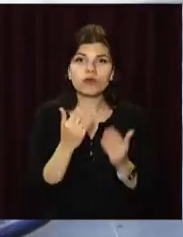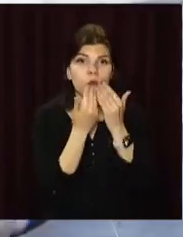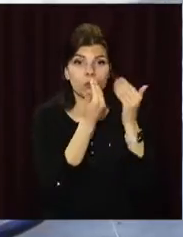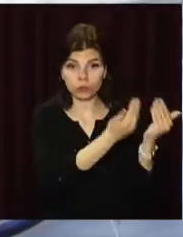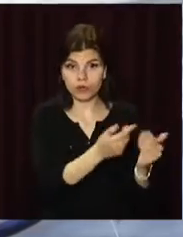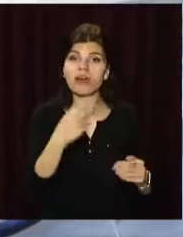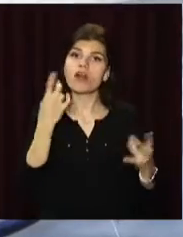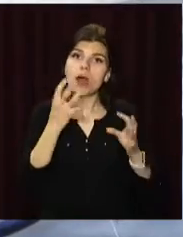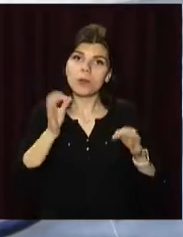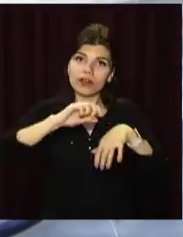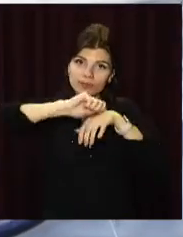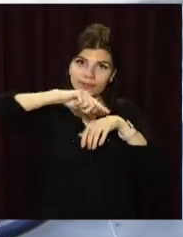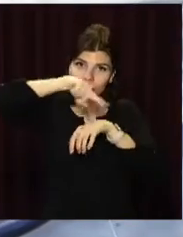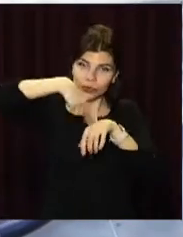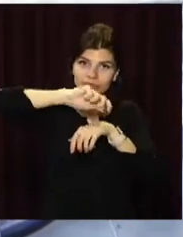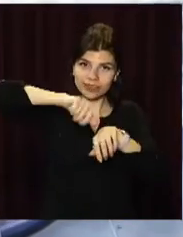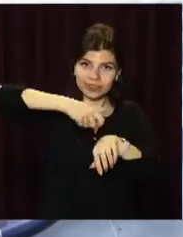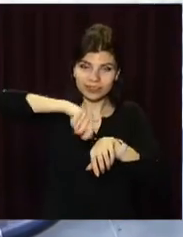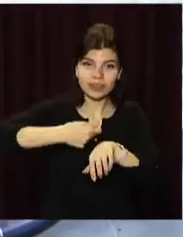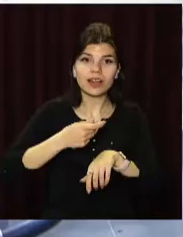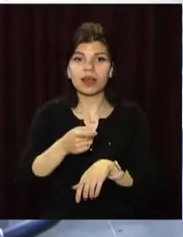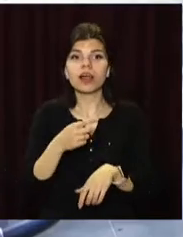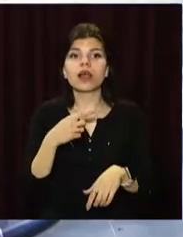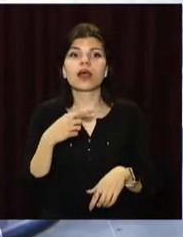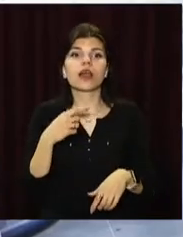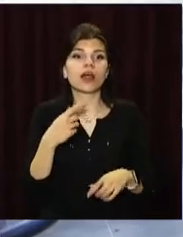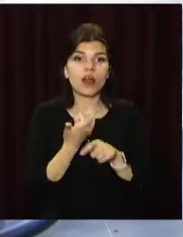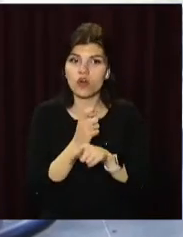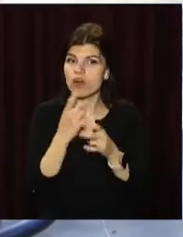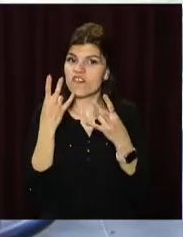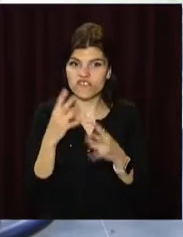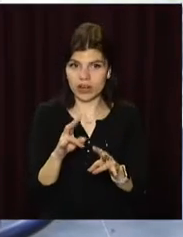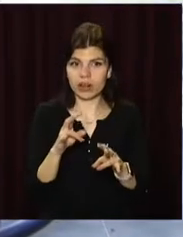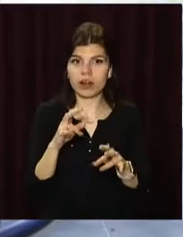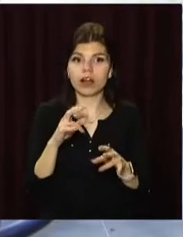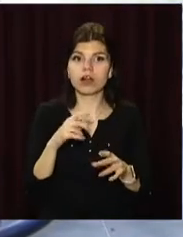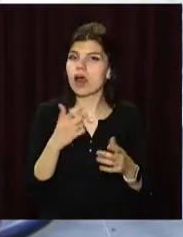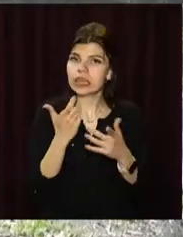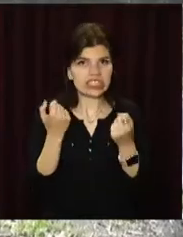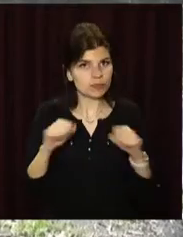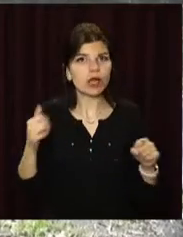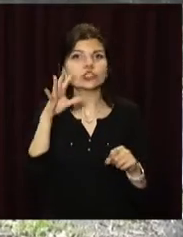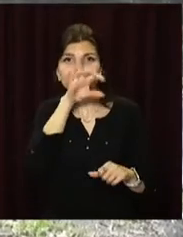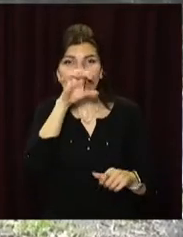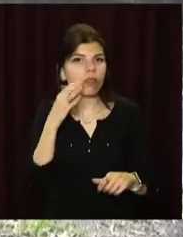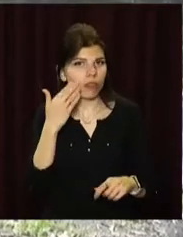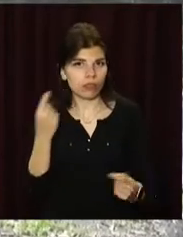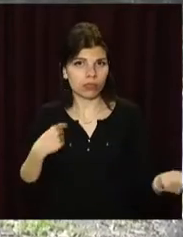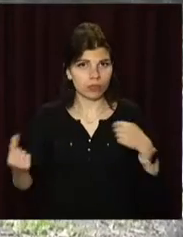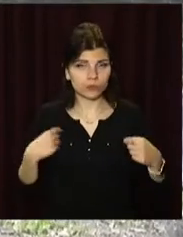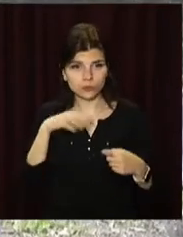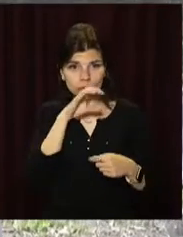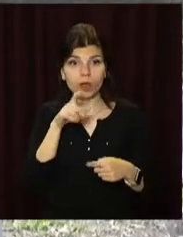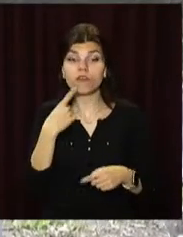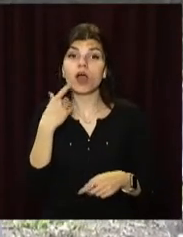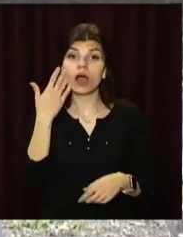надо выкручивать, что от них могут погибнуть собаки. Это очень вредно и очень плохо. Надо от них избавляться. Лучше всего после того, как